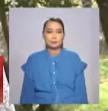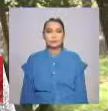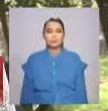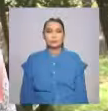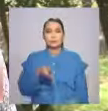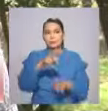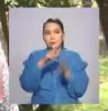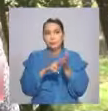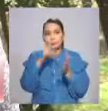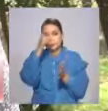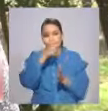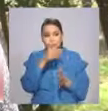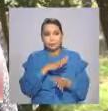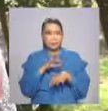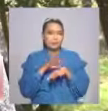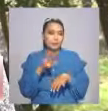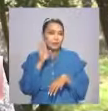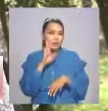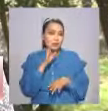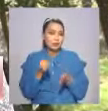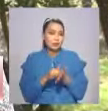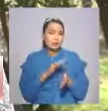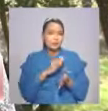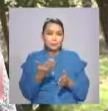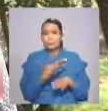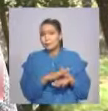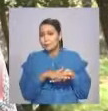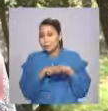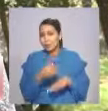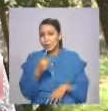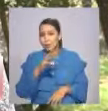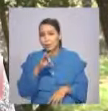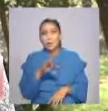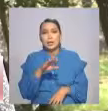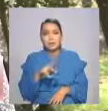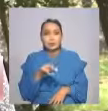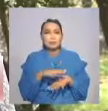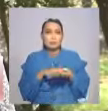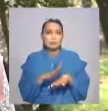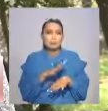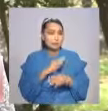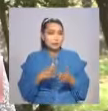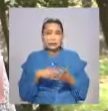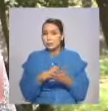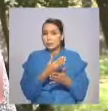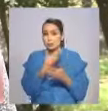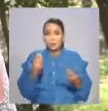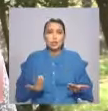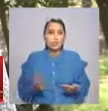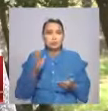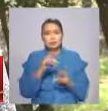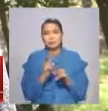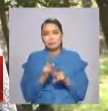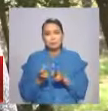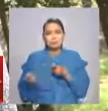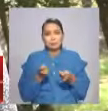В 2018 году провели воду. Подрядчику на это выделили около 1 миллиарда тенге. Но воды до сих пор нет. И жители более 700